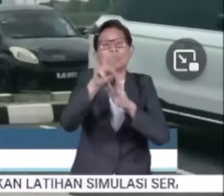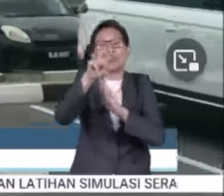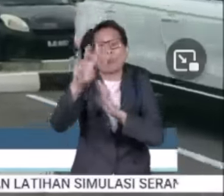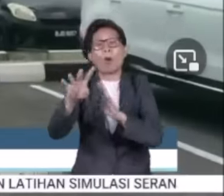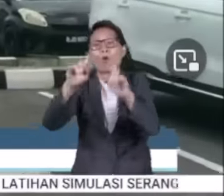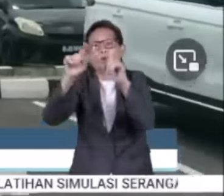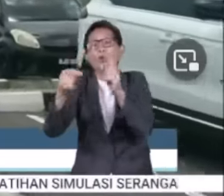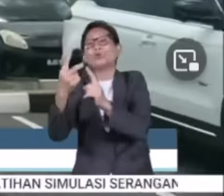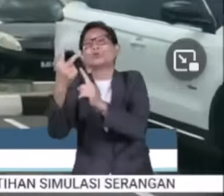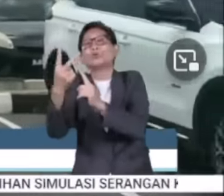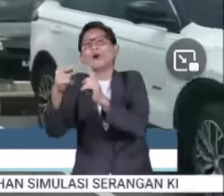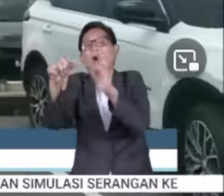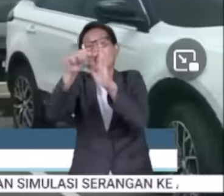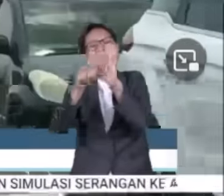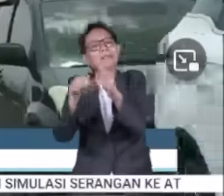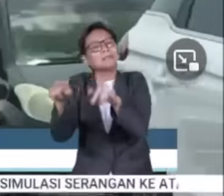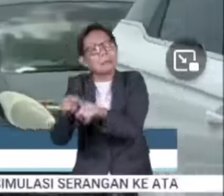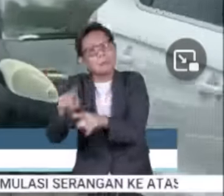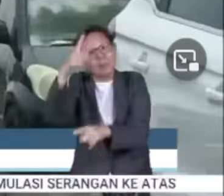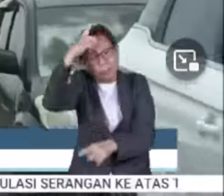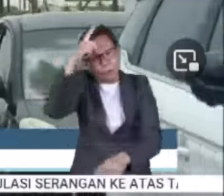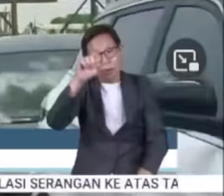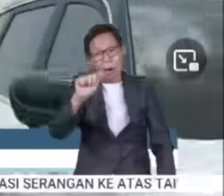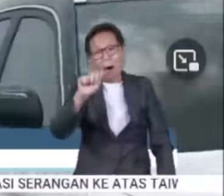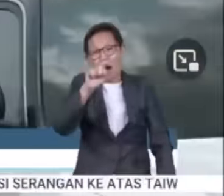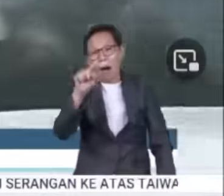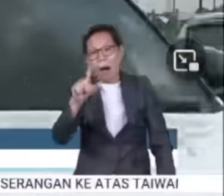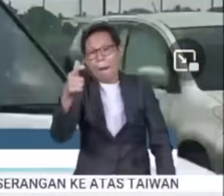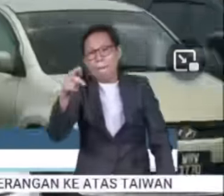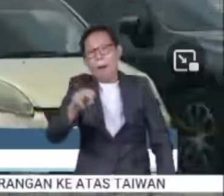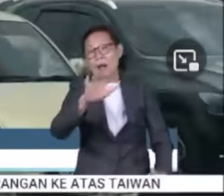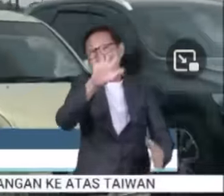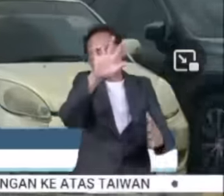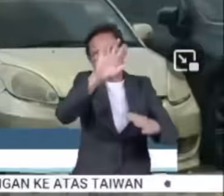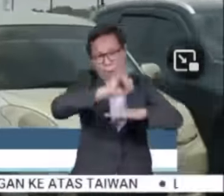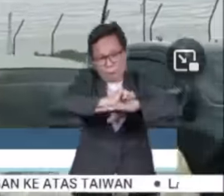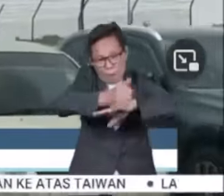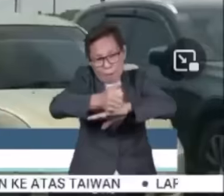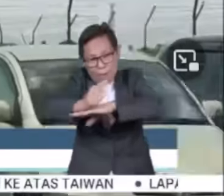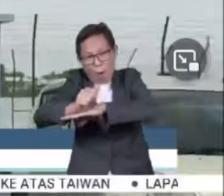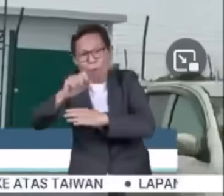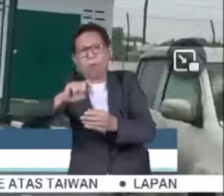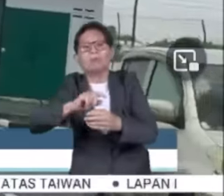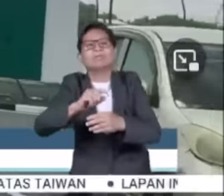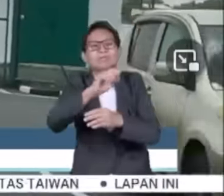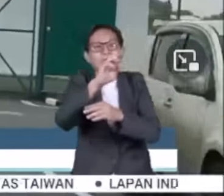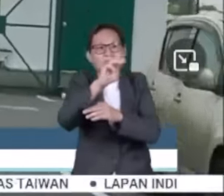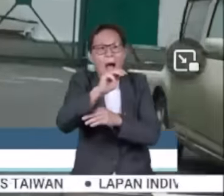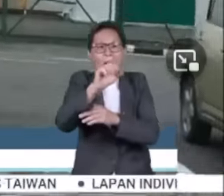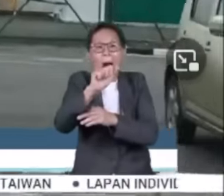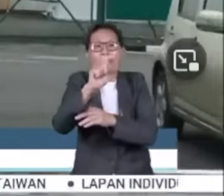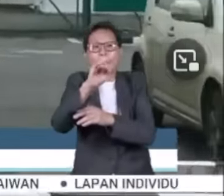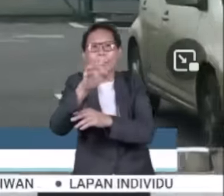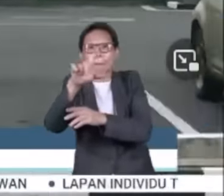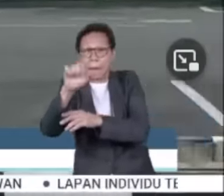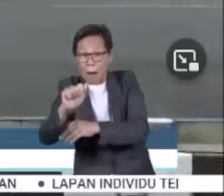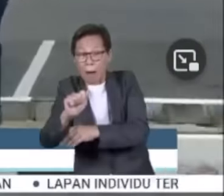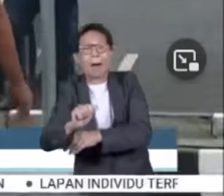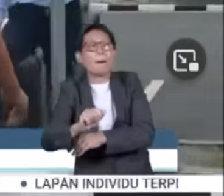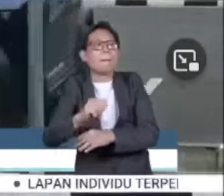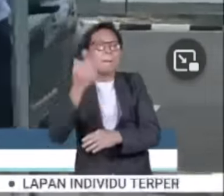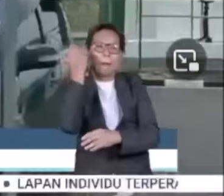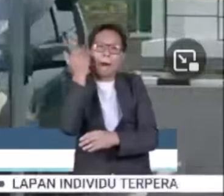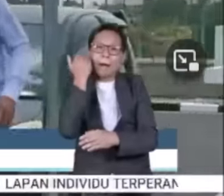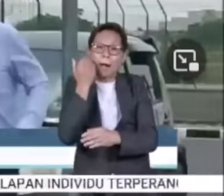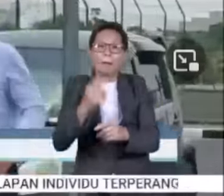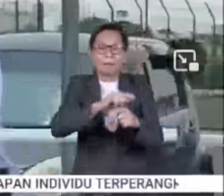2 Akta sama. Datuk Seri Azlan turut dijangka berdepan 5 tuduhan membabitkan pengubahan wang haram. Mahkamah benarkan ikat